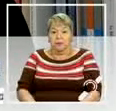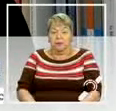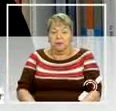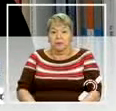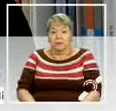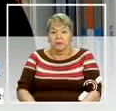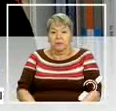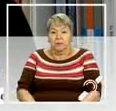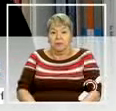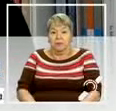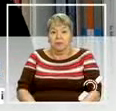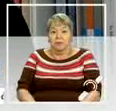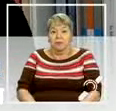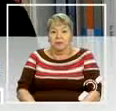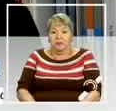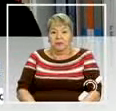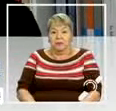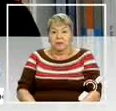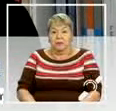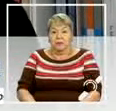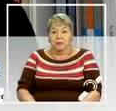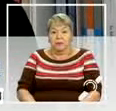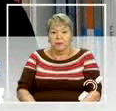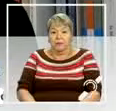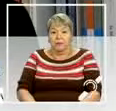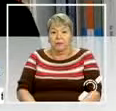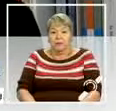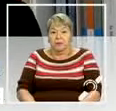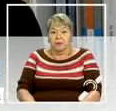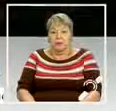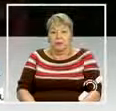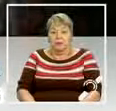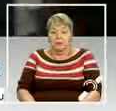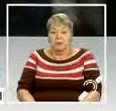pentru un sistem de public pentru un sistem